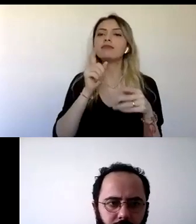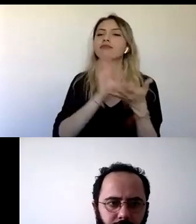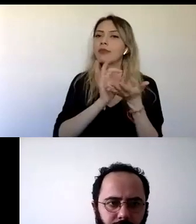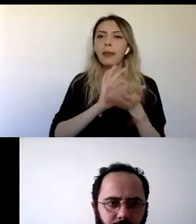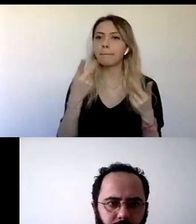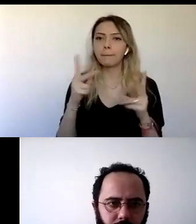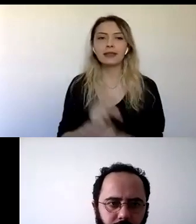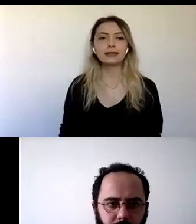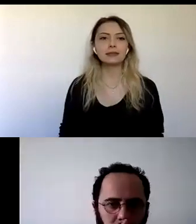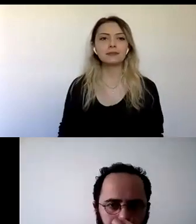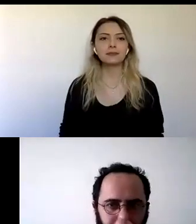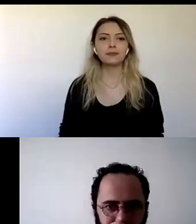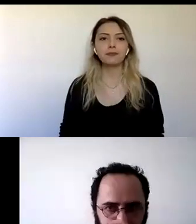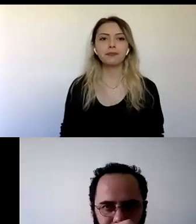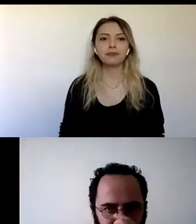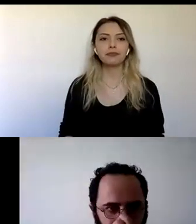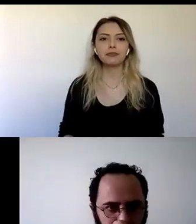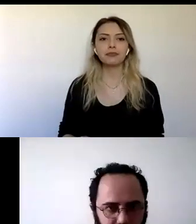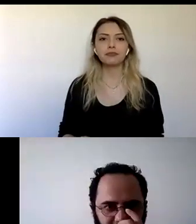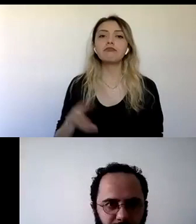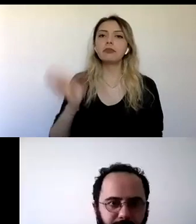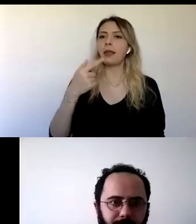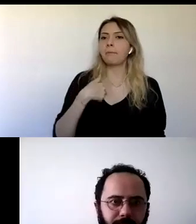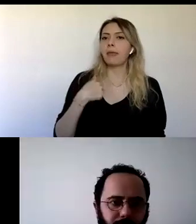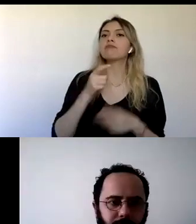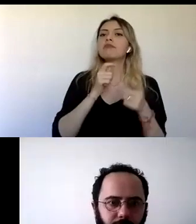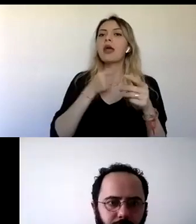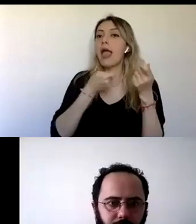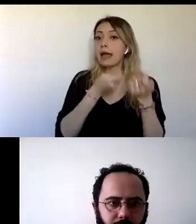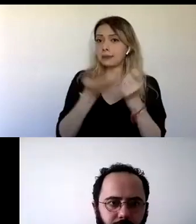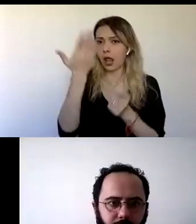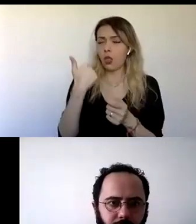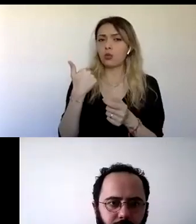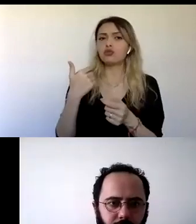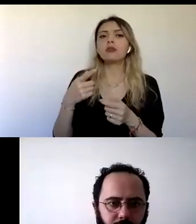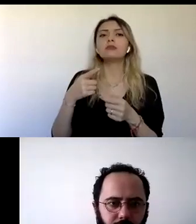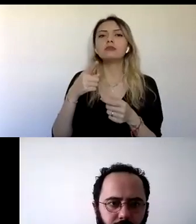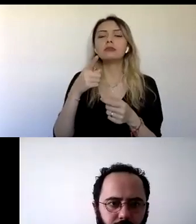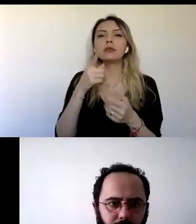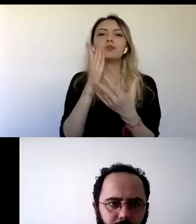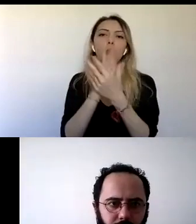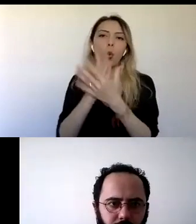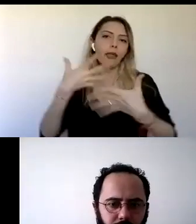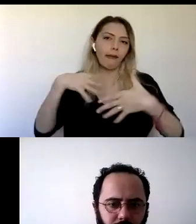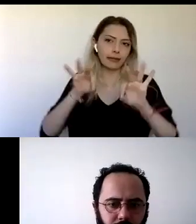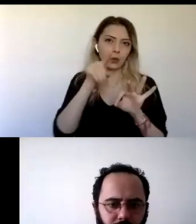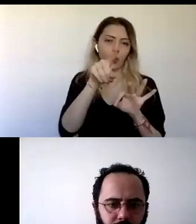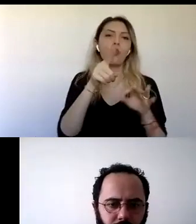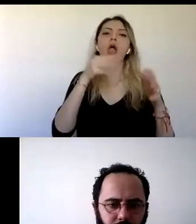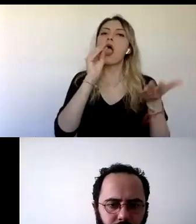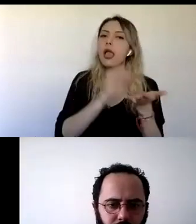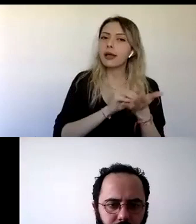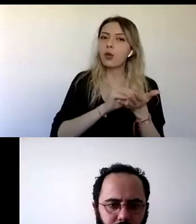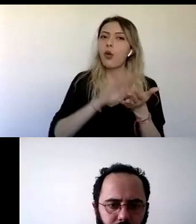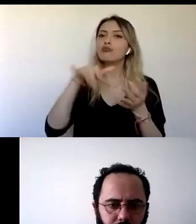yüklüyorum. Sonrasında da katılımcılara bu sitenin linkini iletiyorum ve insanlar da buradan bilgi ve belgeye ulaşabiliyor.